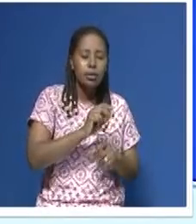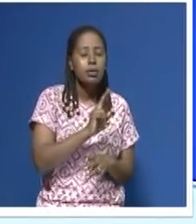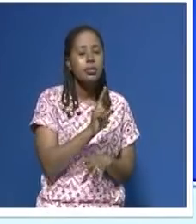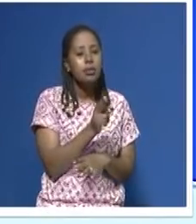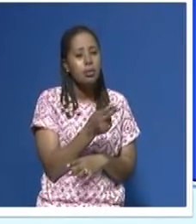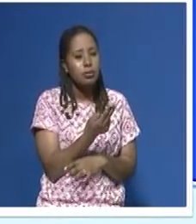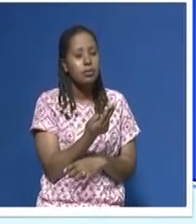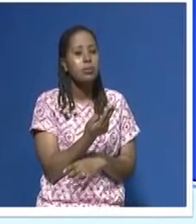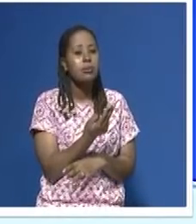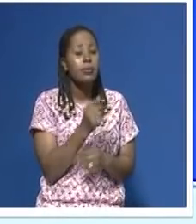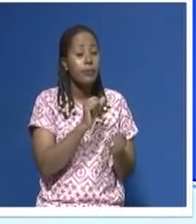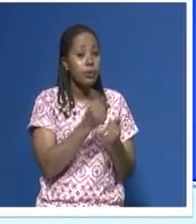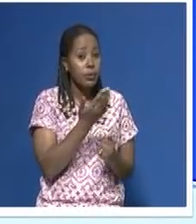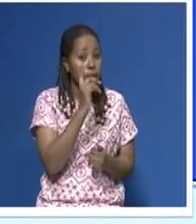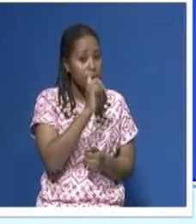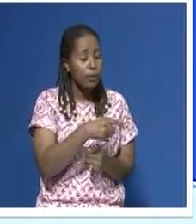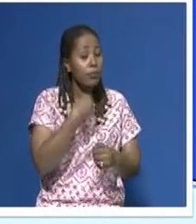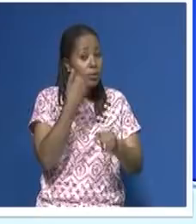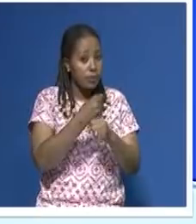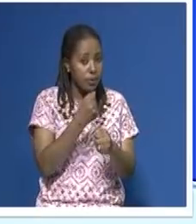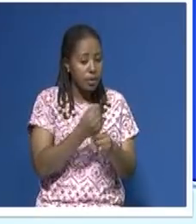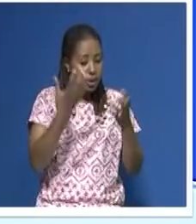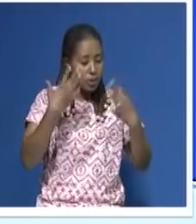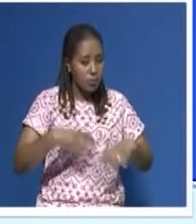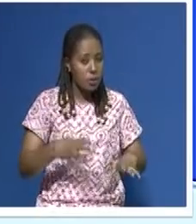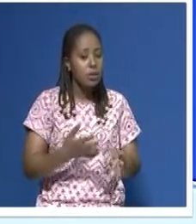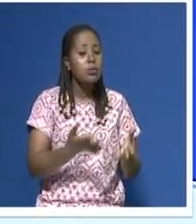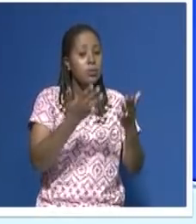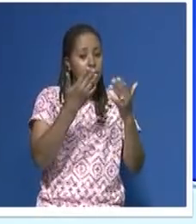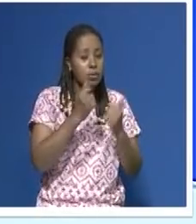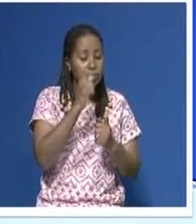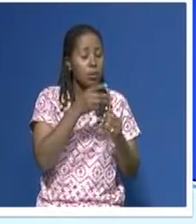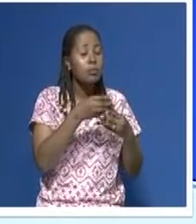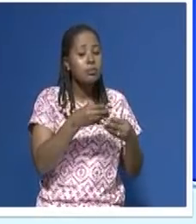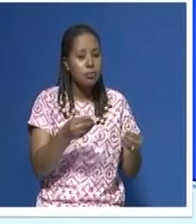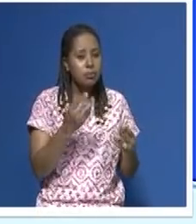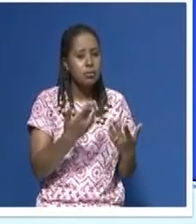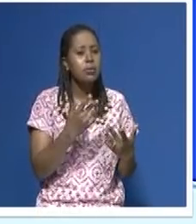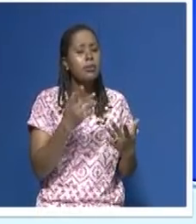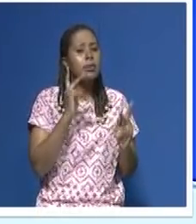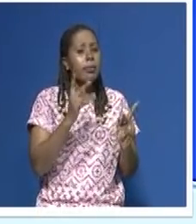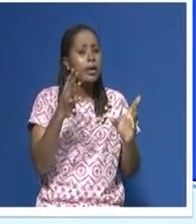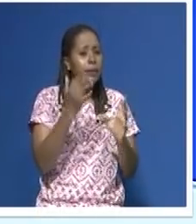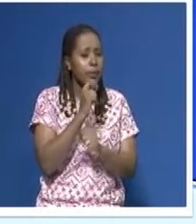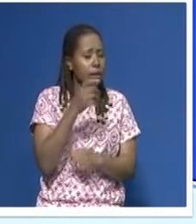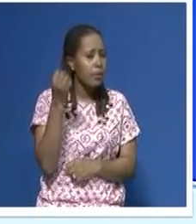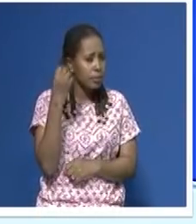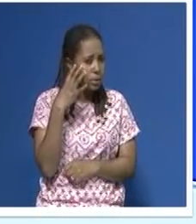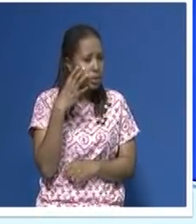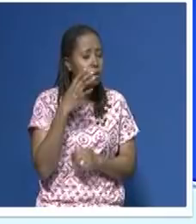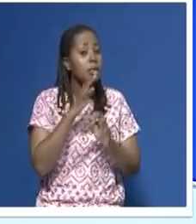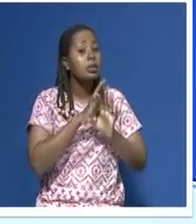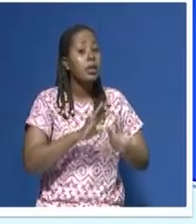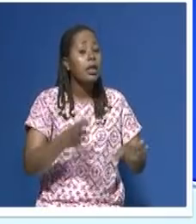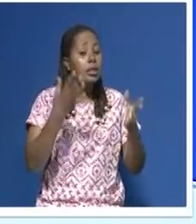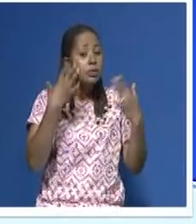au vitu vingine ambavyo vimefanya mwili uweze kurespond kwa mzio. Sasa anapokuja kupata maambukizi,